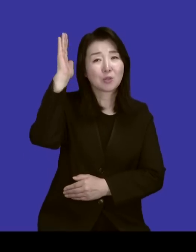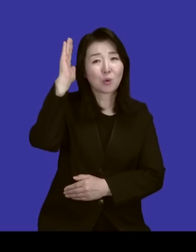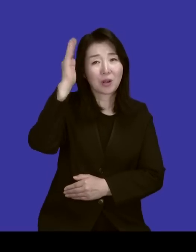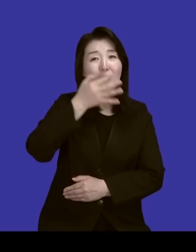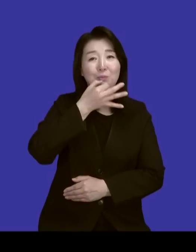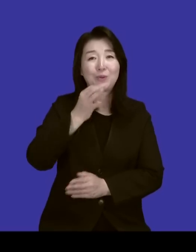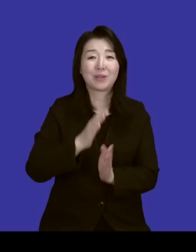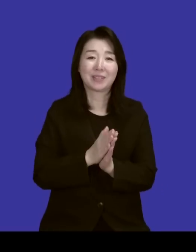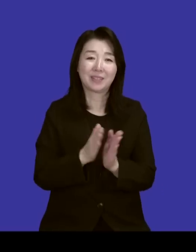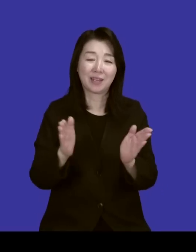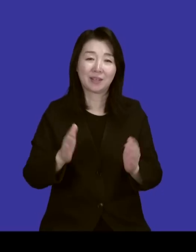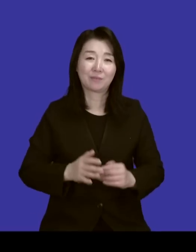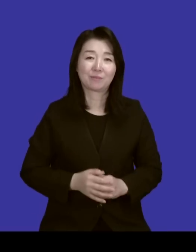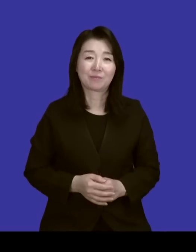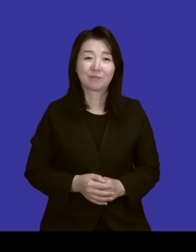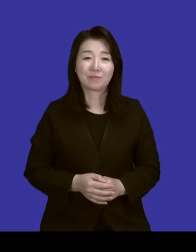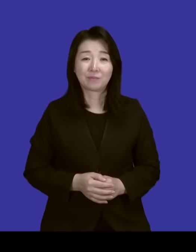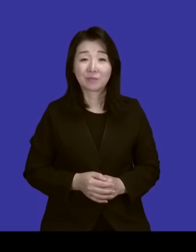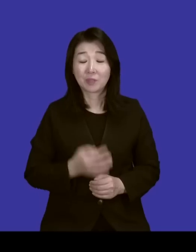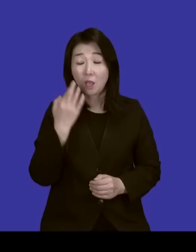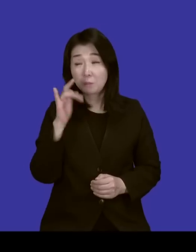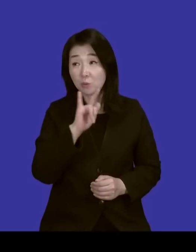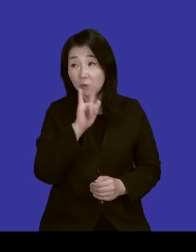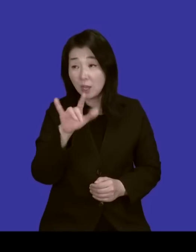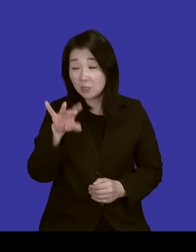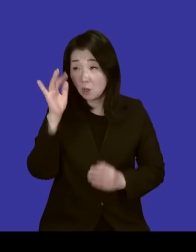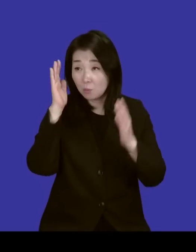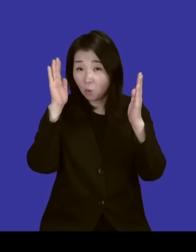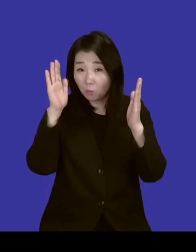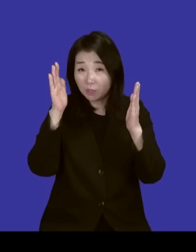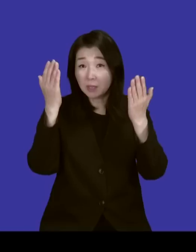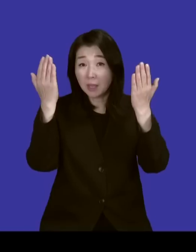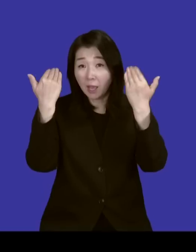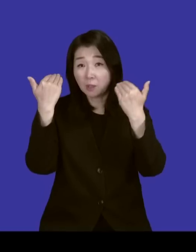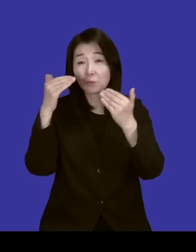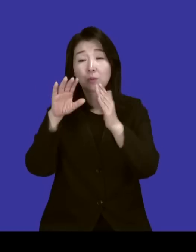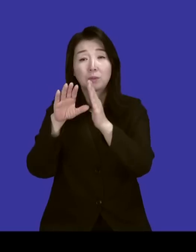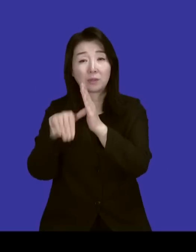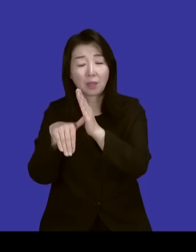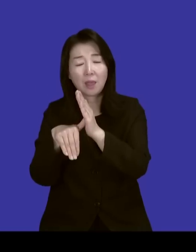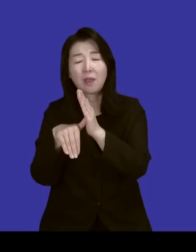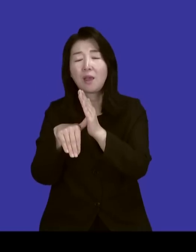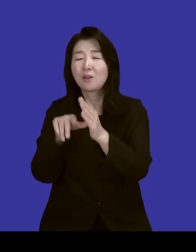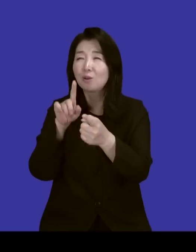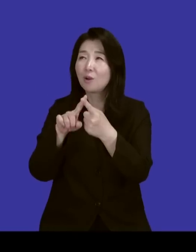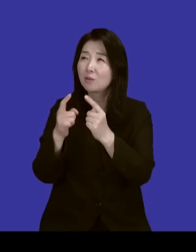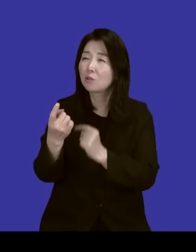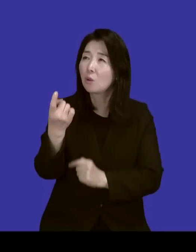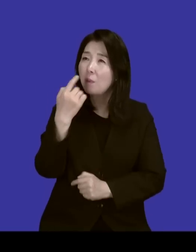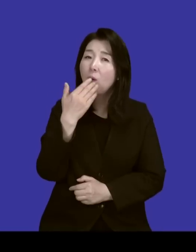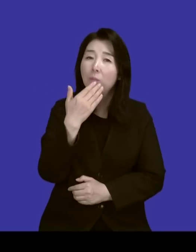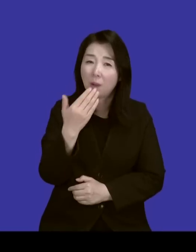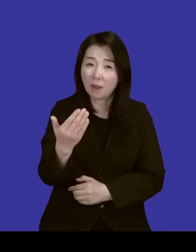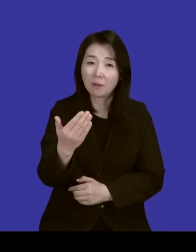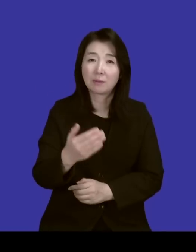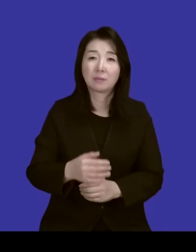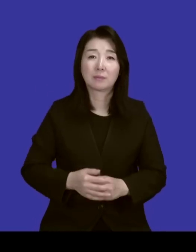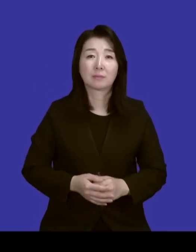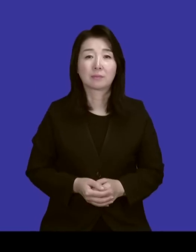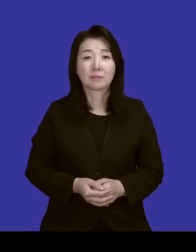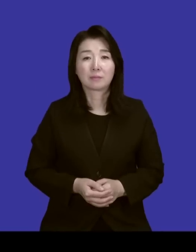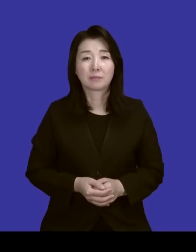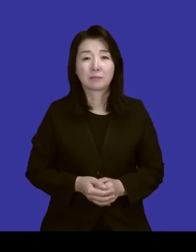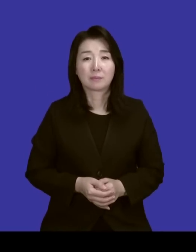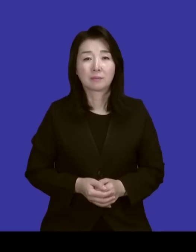시작했어요. 예. 예. 그래서 제가 미국에 와서 처음 공부했던 학교에서 그것을 아. 가르치더라고요. expository preaching이라는 것을.